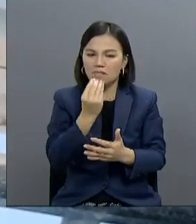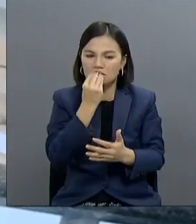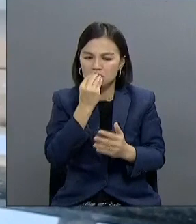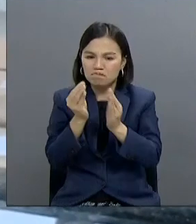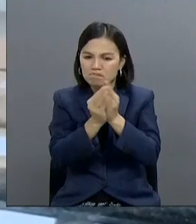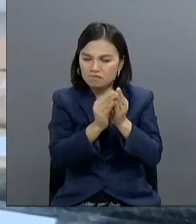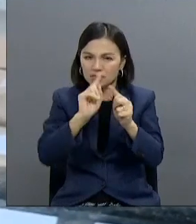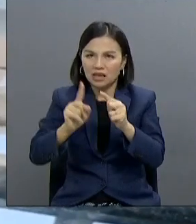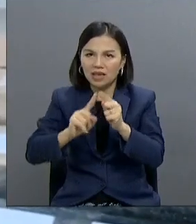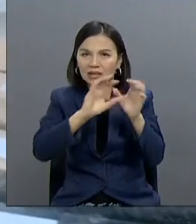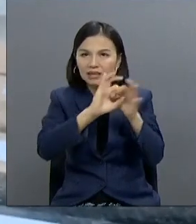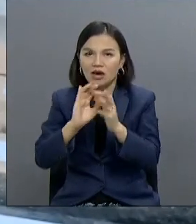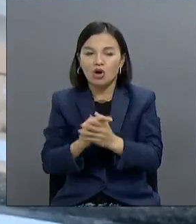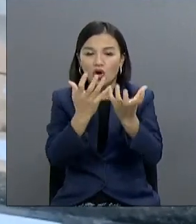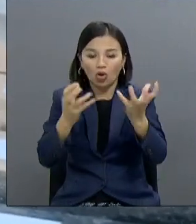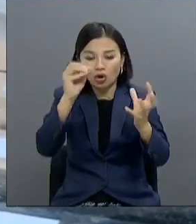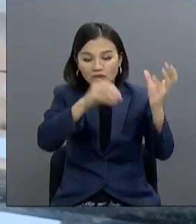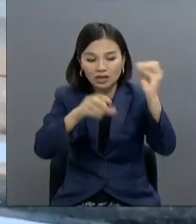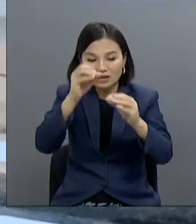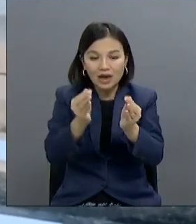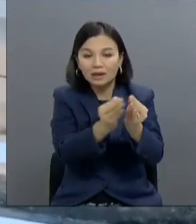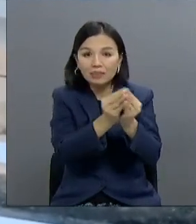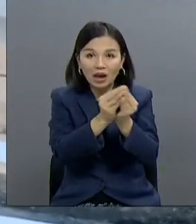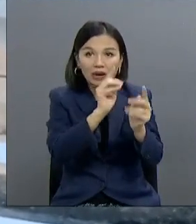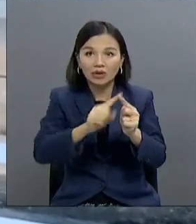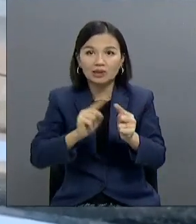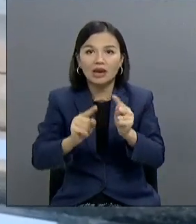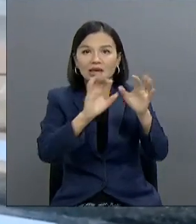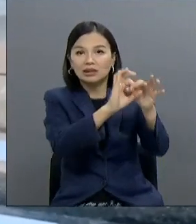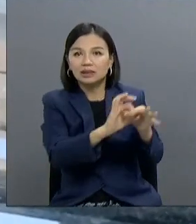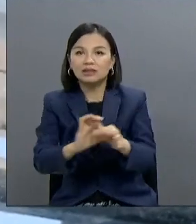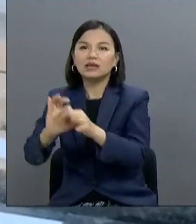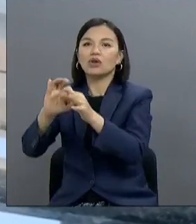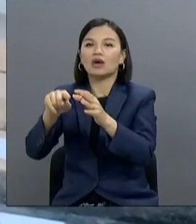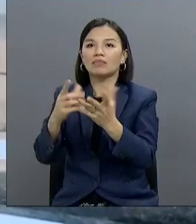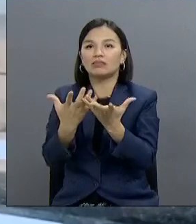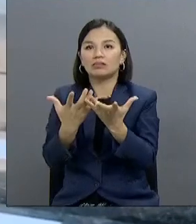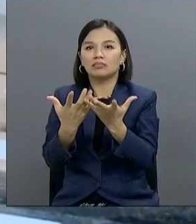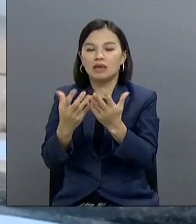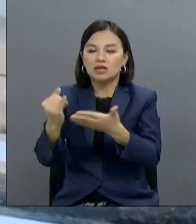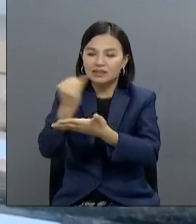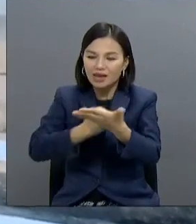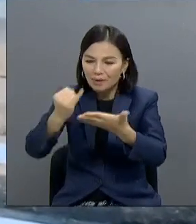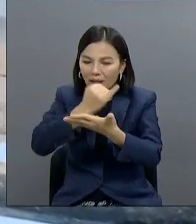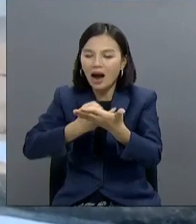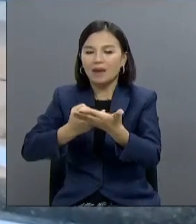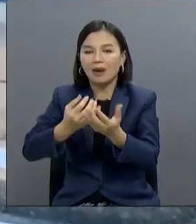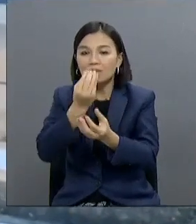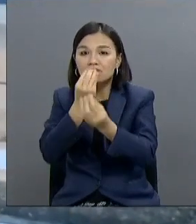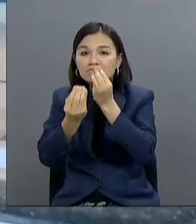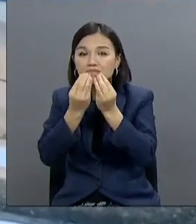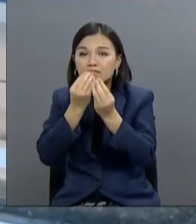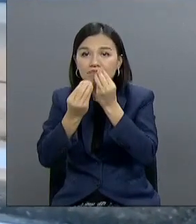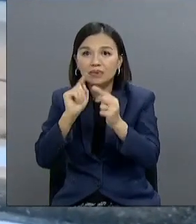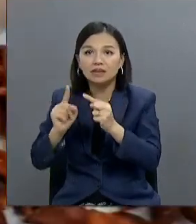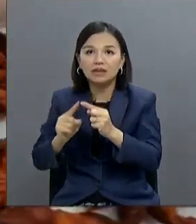ให้เห็นว่าเครื่องเทศนั้นนะคะมีปัจจัยส่งผลหรืออิทธิพลที่มากกว่าแค่เรื่องของศิลปะอาหารแต่กลับเป็นสิ่งที่ทรงอิทธิพล